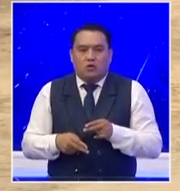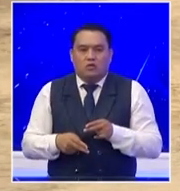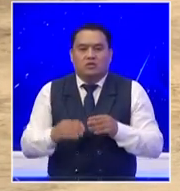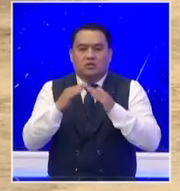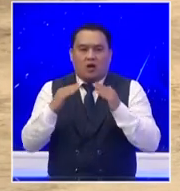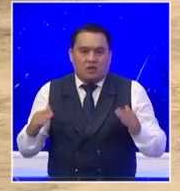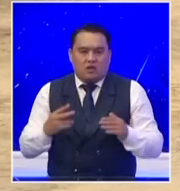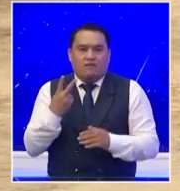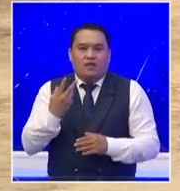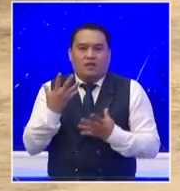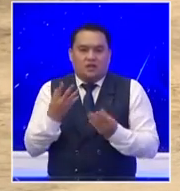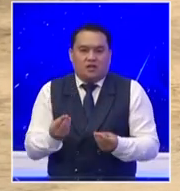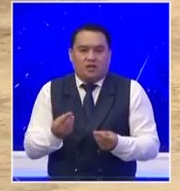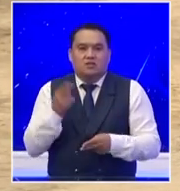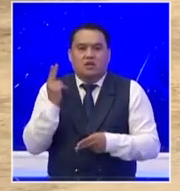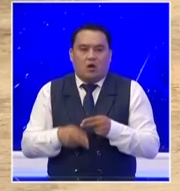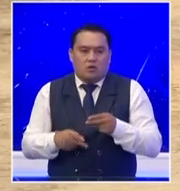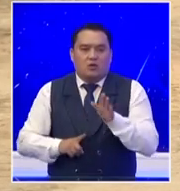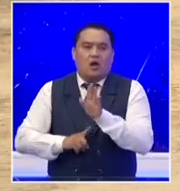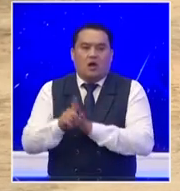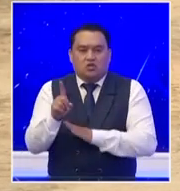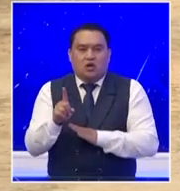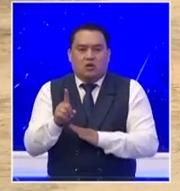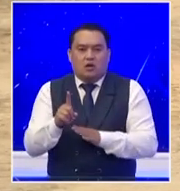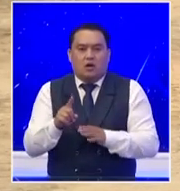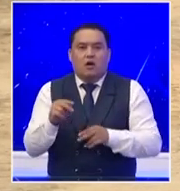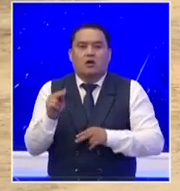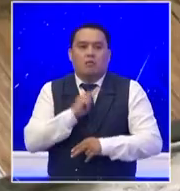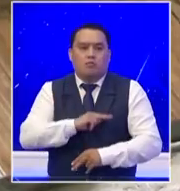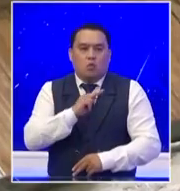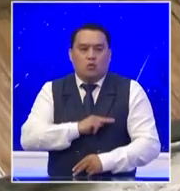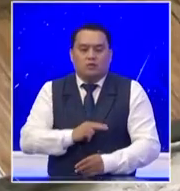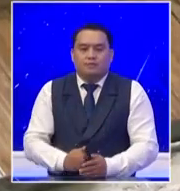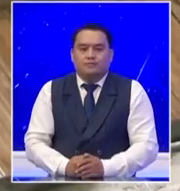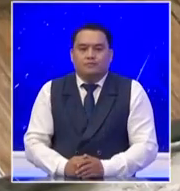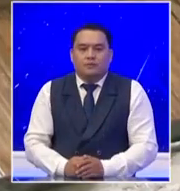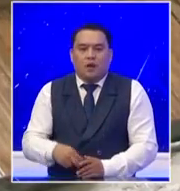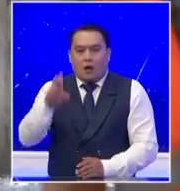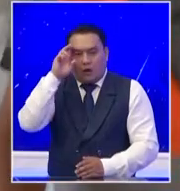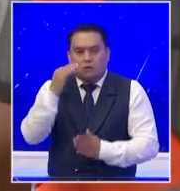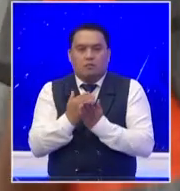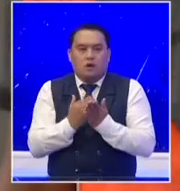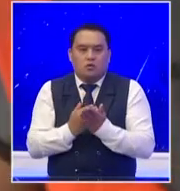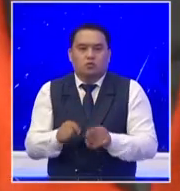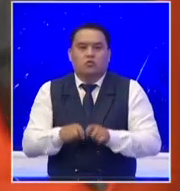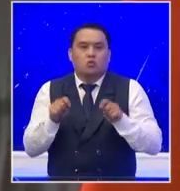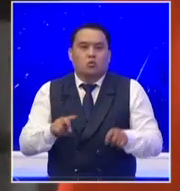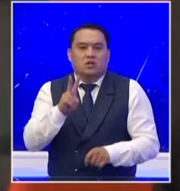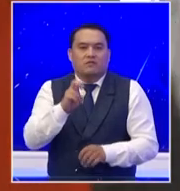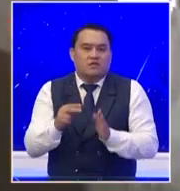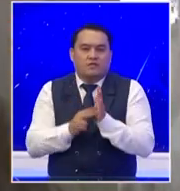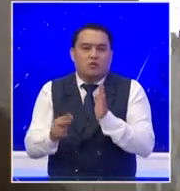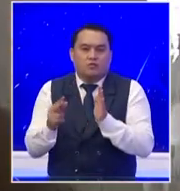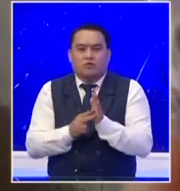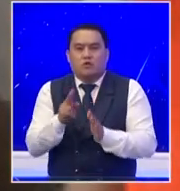буквально 2-3 дня мы заканчиваем, и уже начинаются отделочные работы. Всего по госпрограмме в Капшигае будет создано